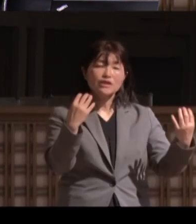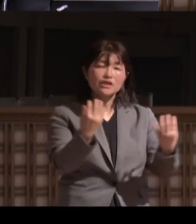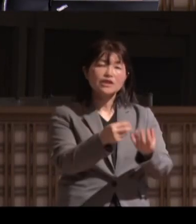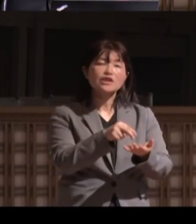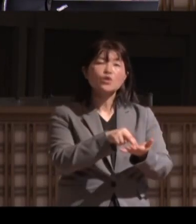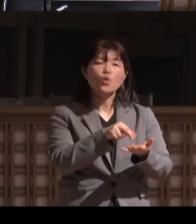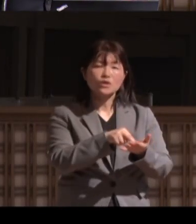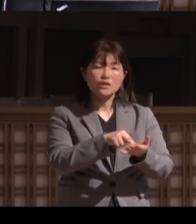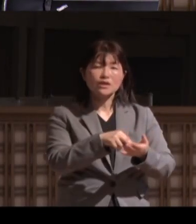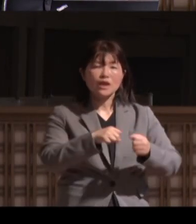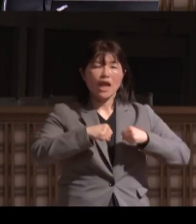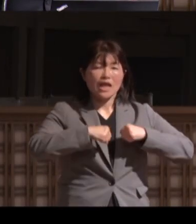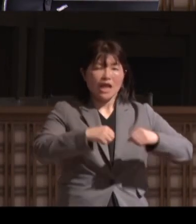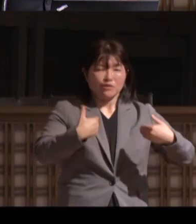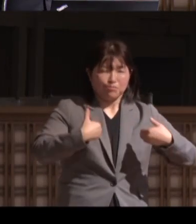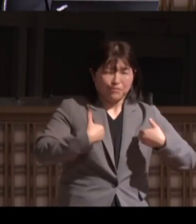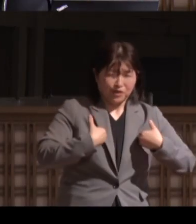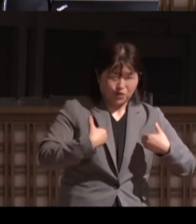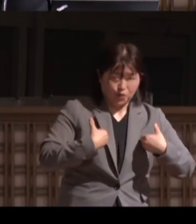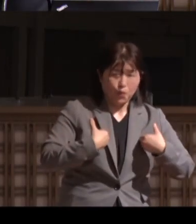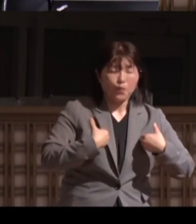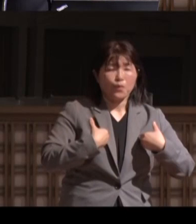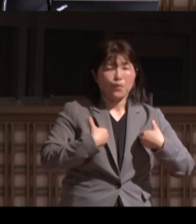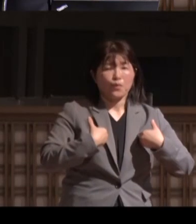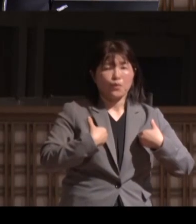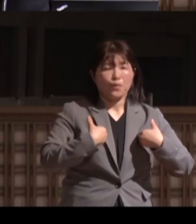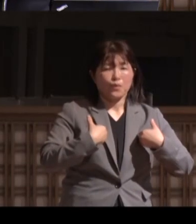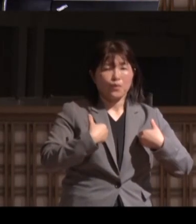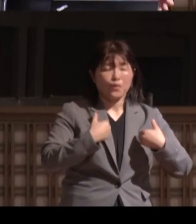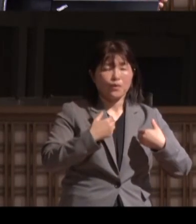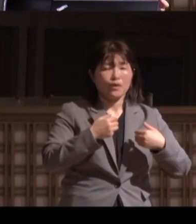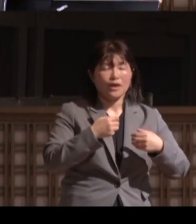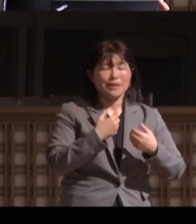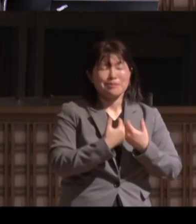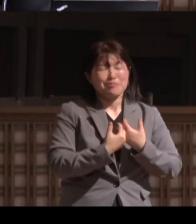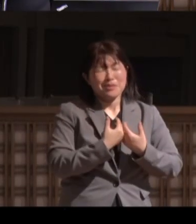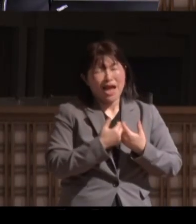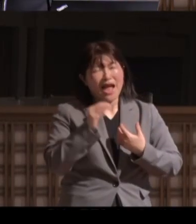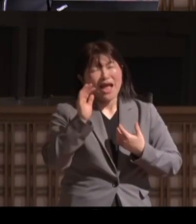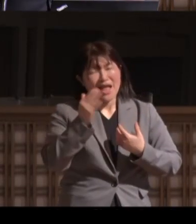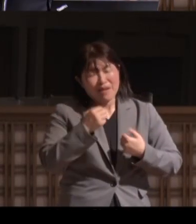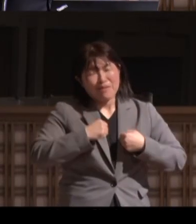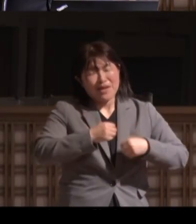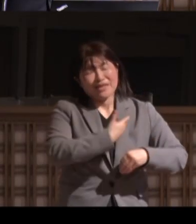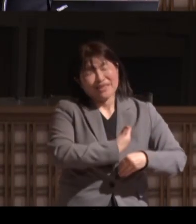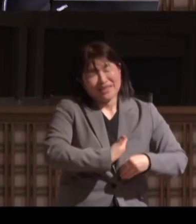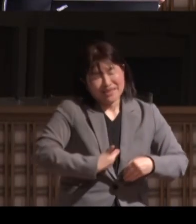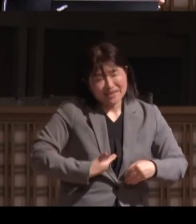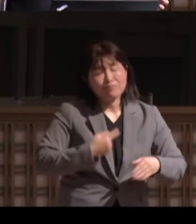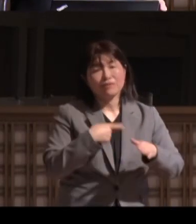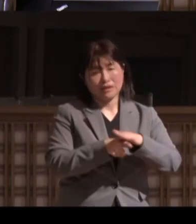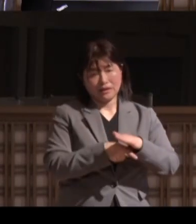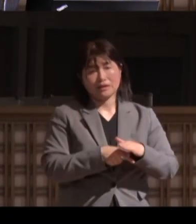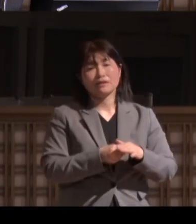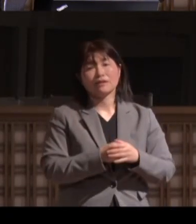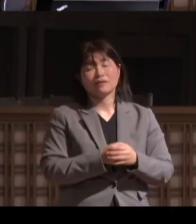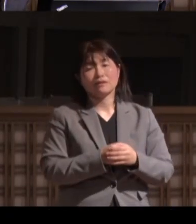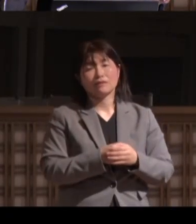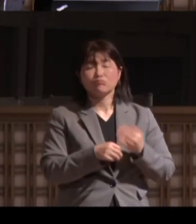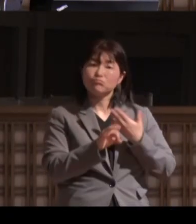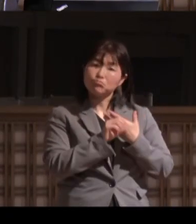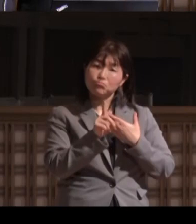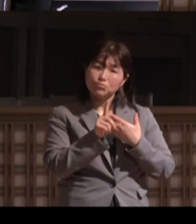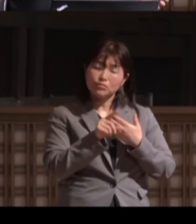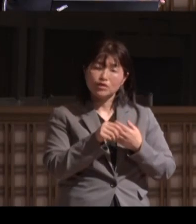てやらなければならないことをまかこ嫌でもやらないといけないということです